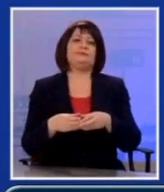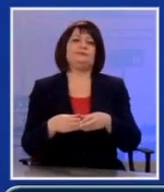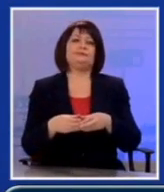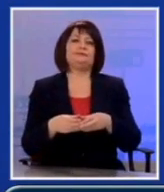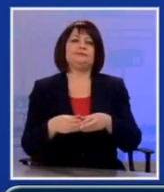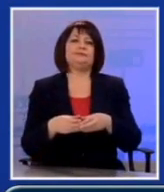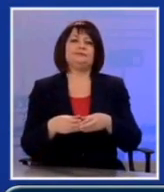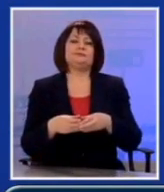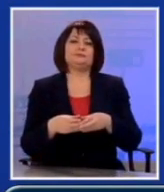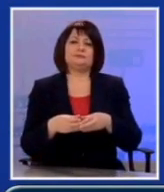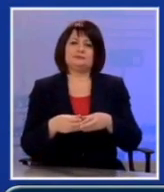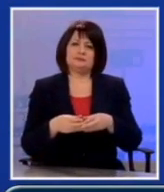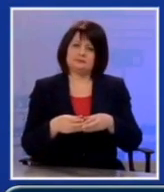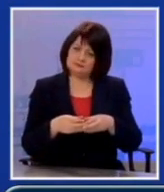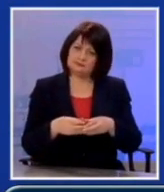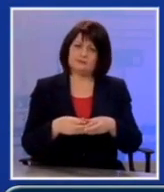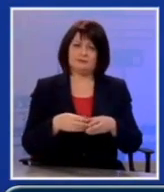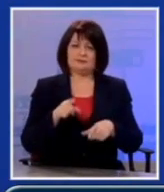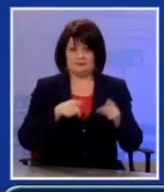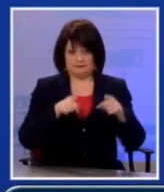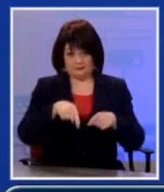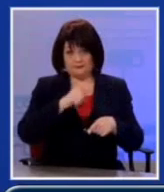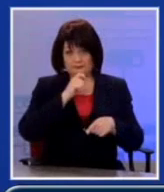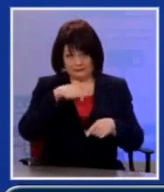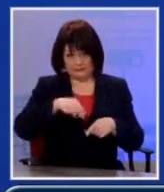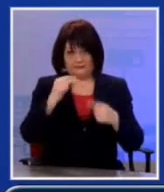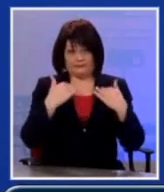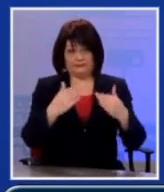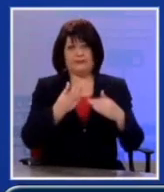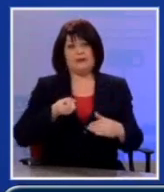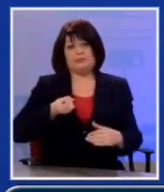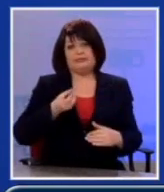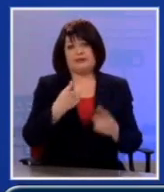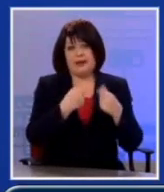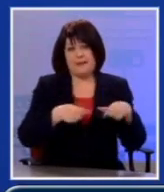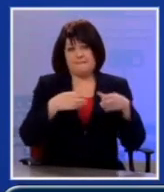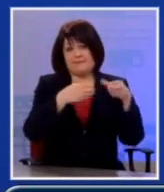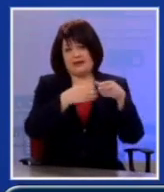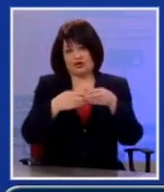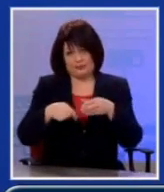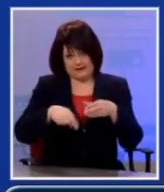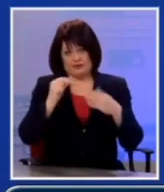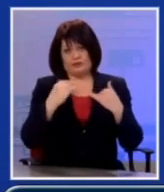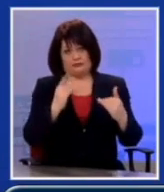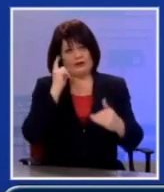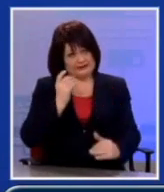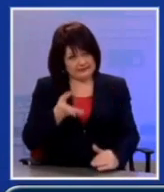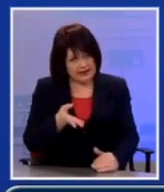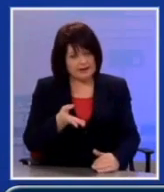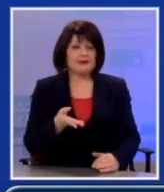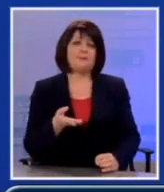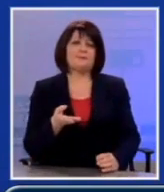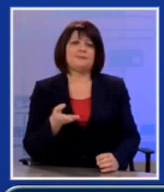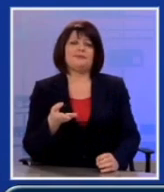εξημών κοινοβουλευτικοί συντάκτες γνωρίζετε ότι είναι πάρα πολλές οι επιτροπές της Βουλής και